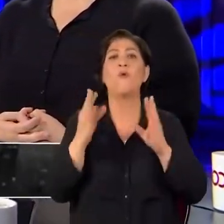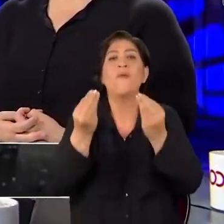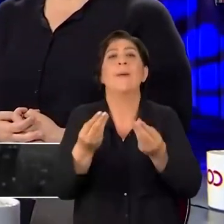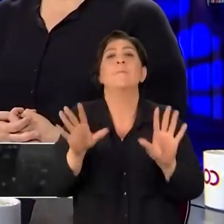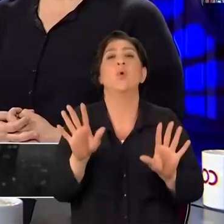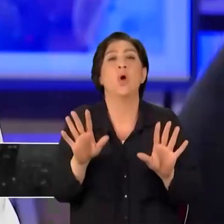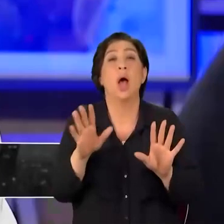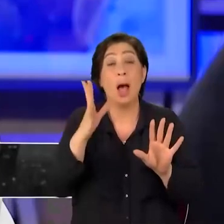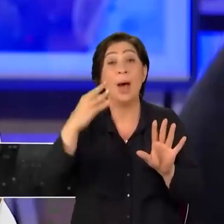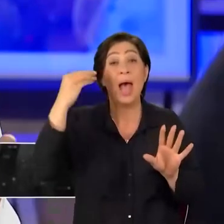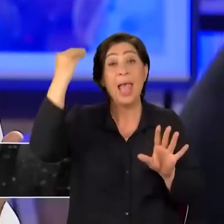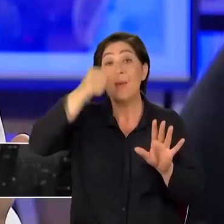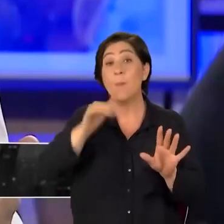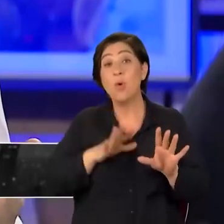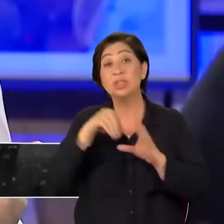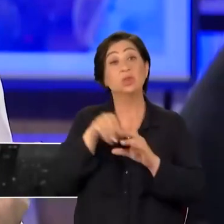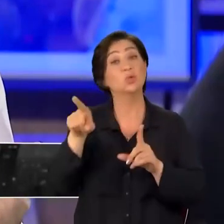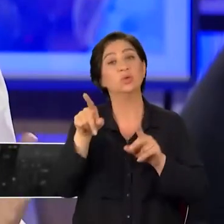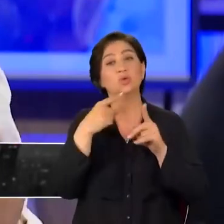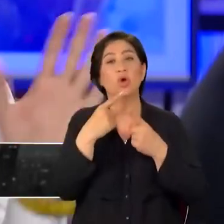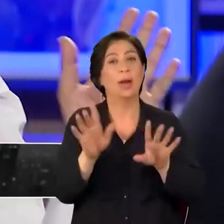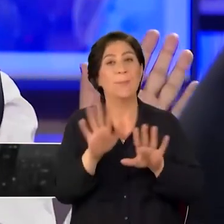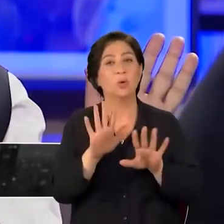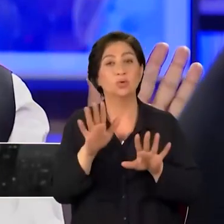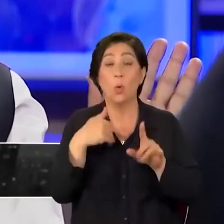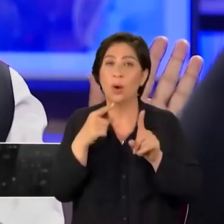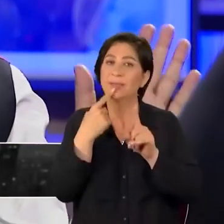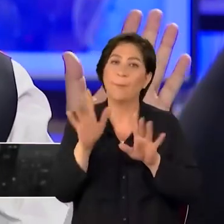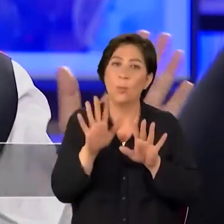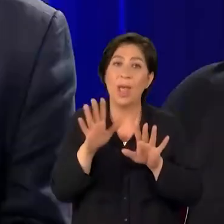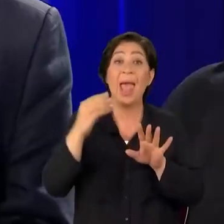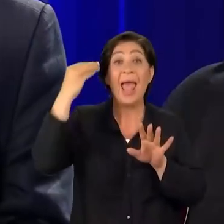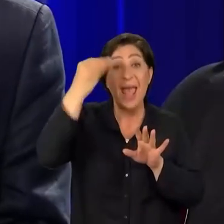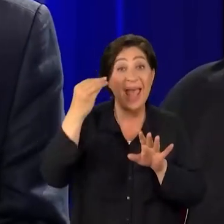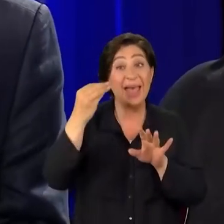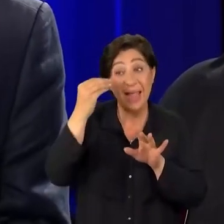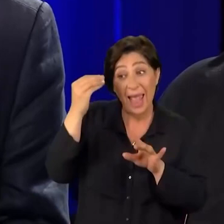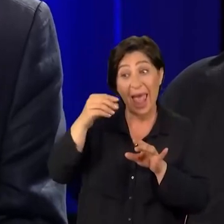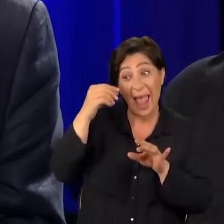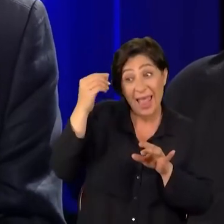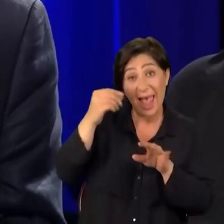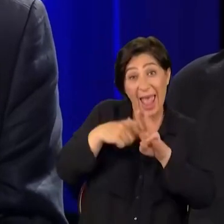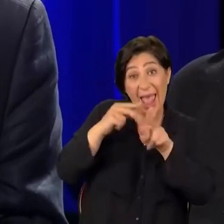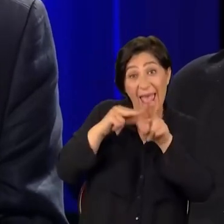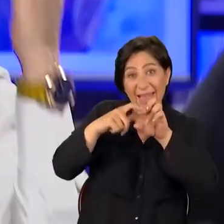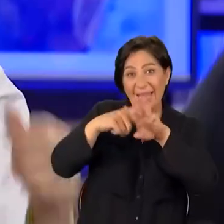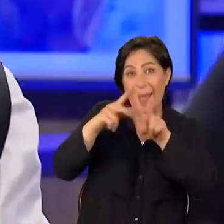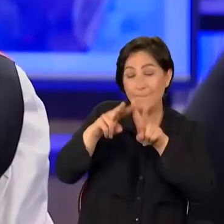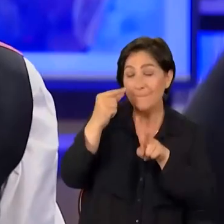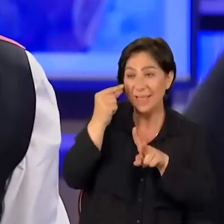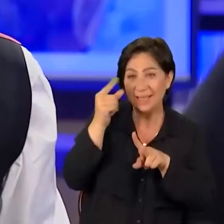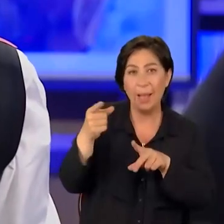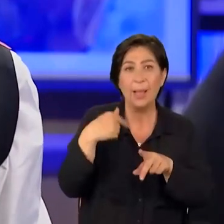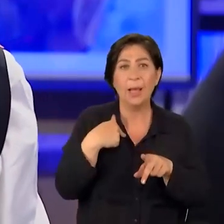sunulmuyor. Dolayısıyla herhangi bir gence... Ama Ekrem Bey için bunu söyleyemeyiz. Hayır, öyle de evet. Öyle demiyorum. Ama hayır, Ekrem Bey'de de algı olarak